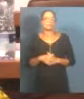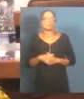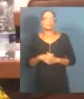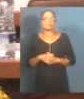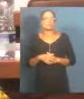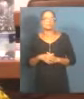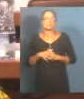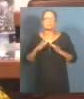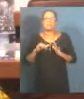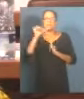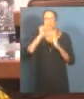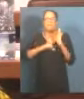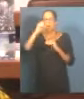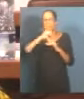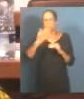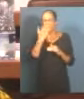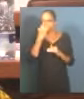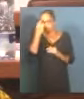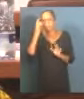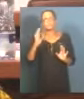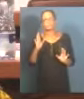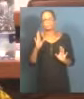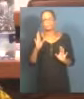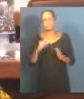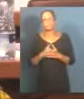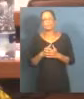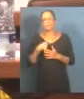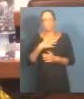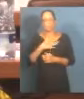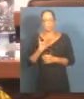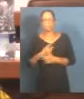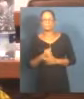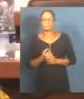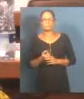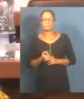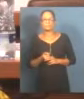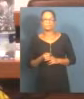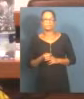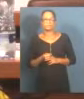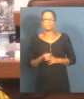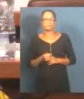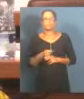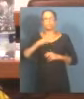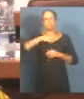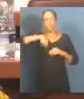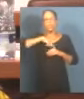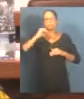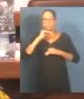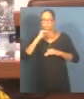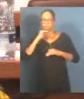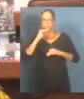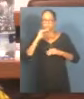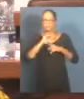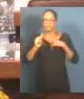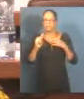que octobre, ce sera trop juste. Et ce que je crains, et je termine là, c'est qu'il y ait une précipitation qui